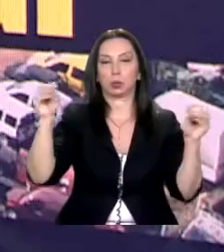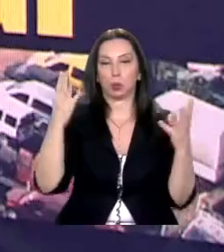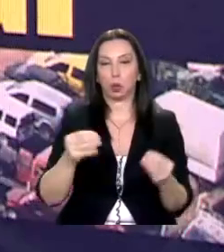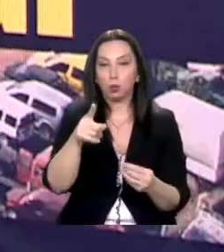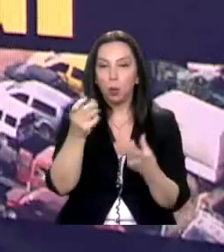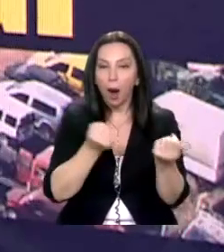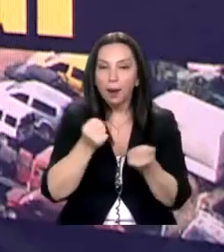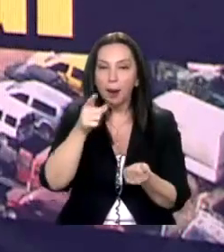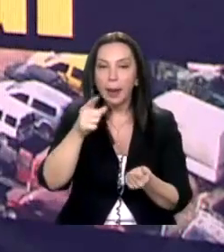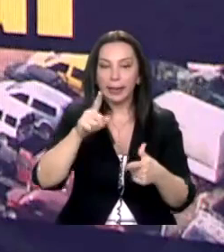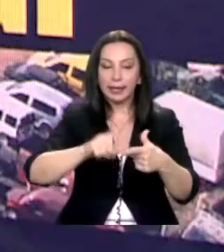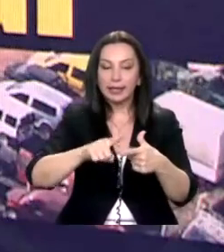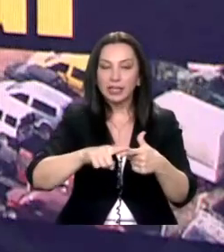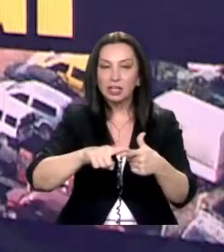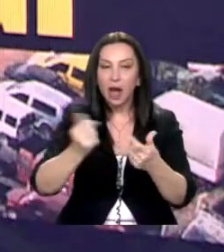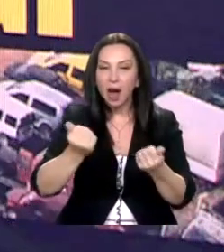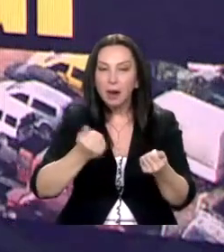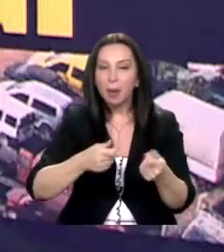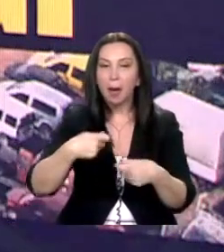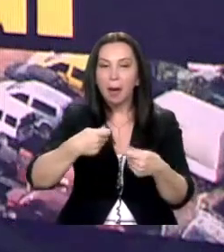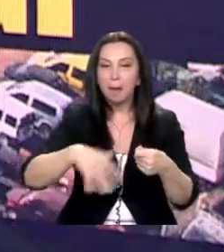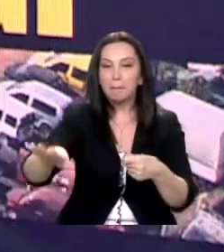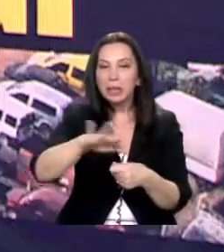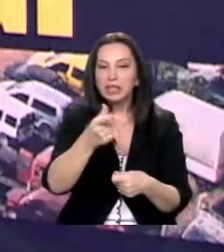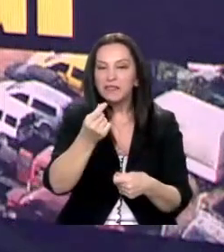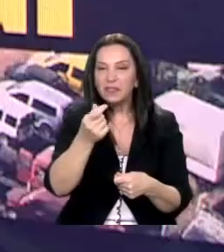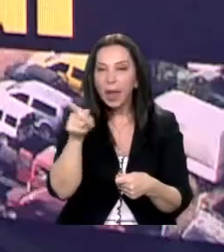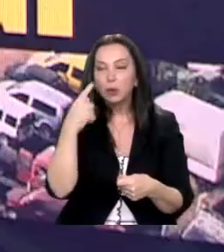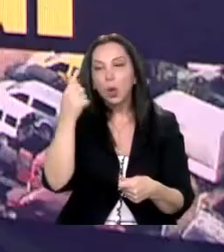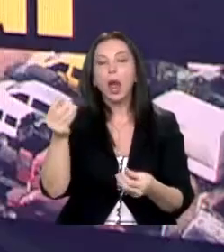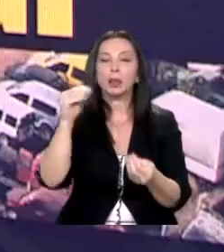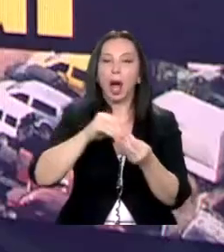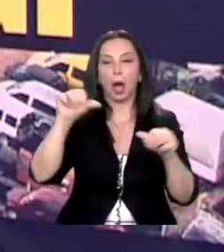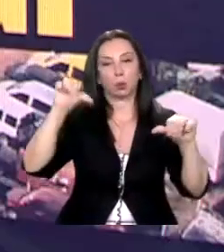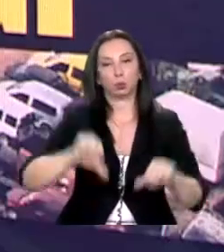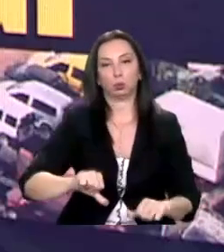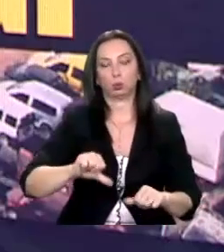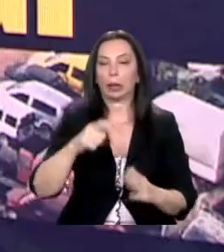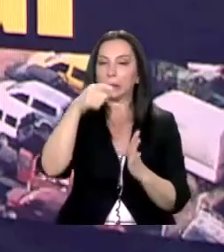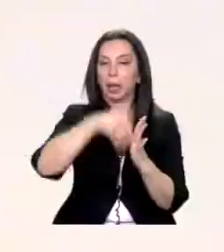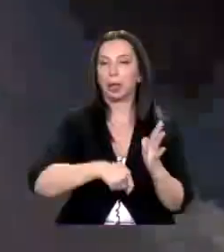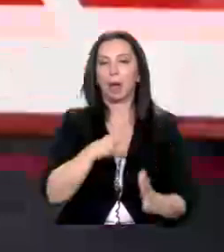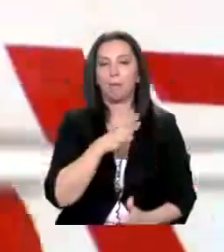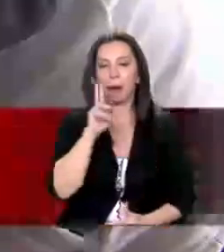bu araçların. İkinci el piyasadaki fiyatları daha da düşürmesi bekleniyor. İşte detaylar.